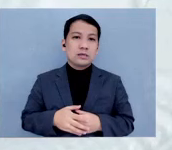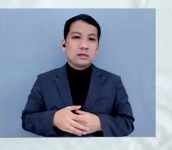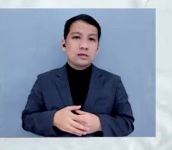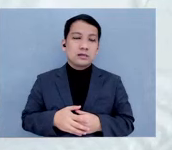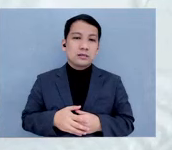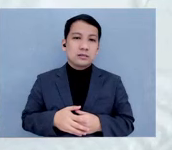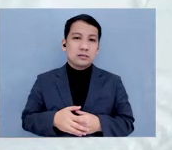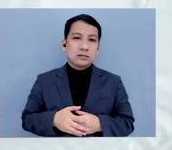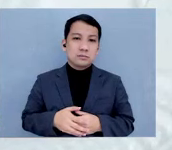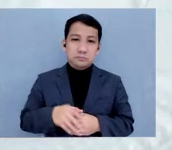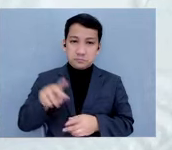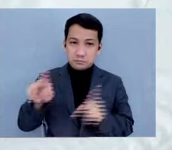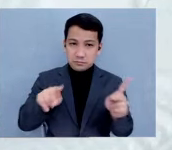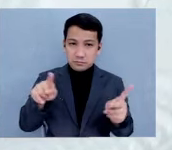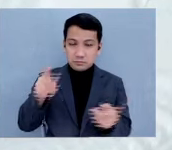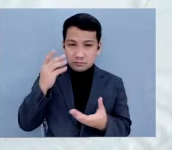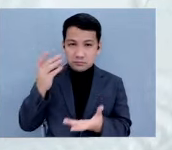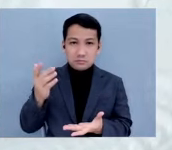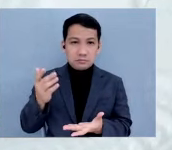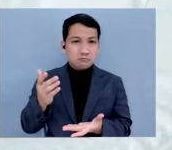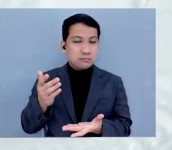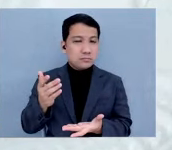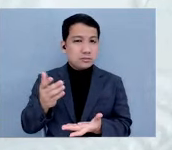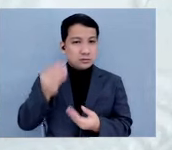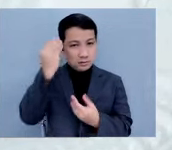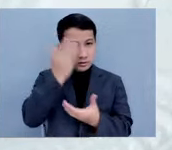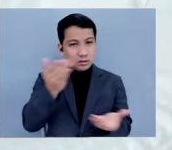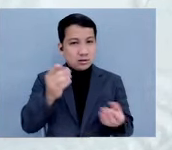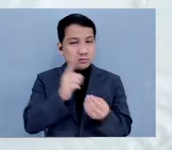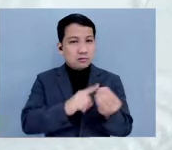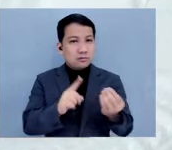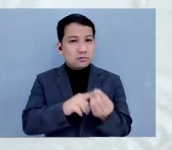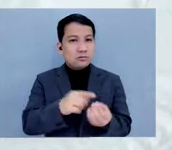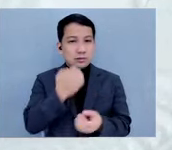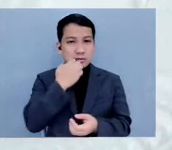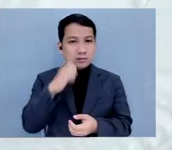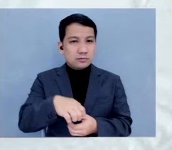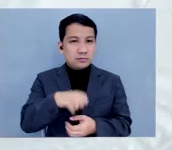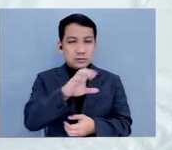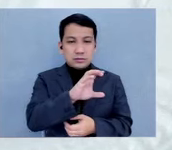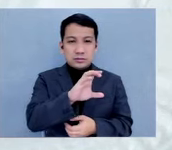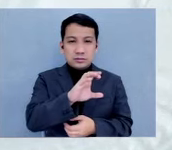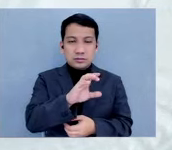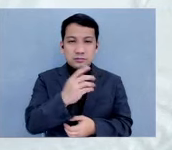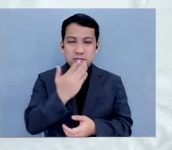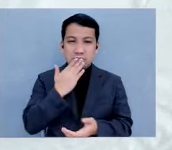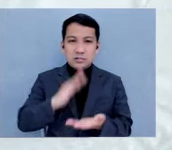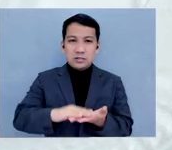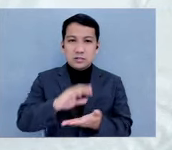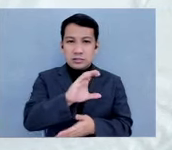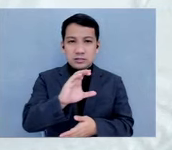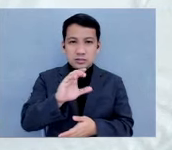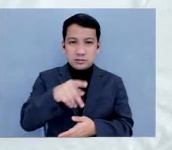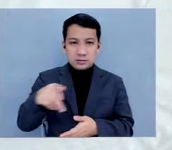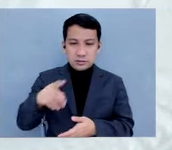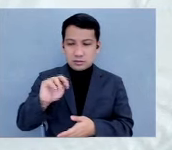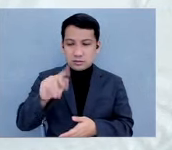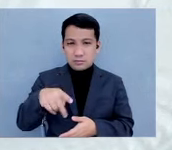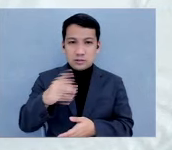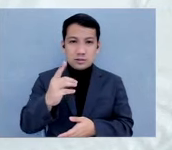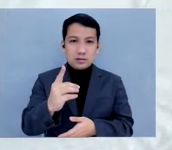spread and inform the people about the evils of the CPP and